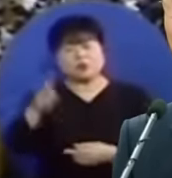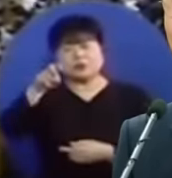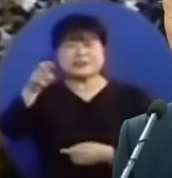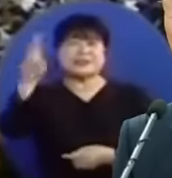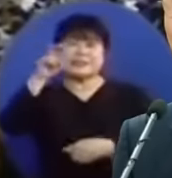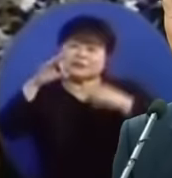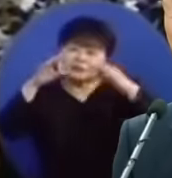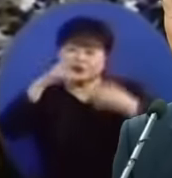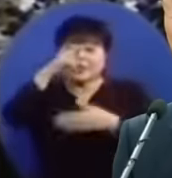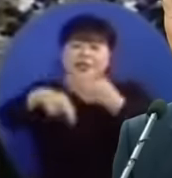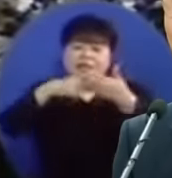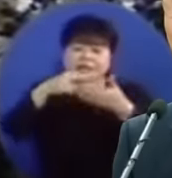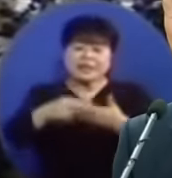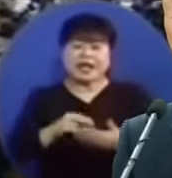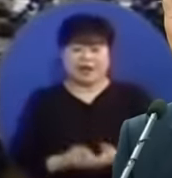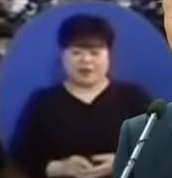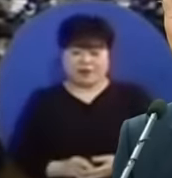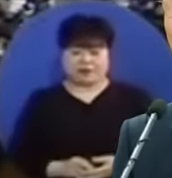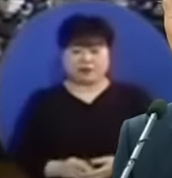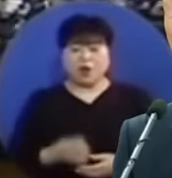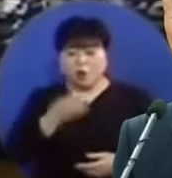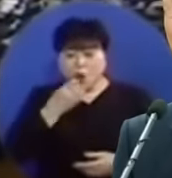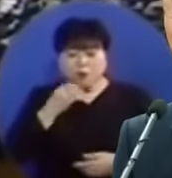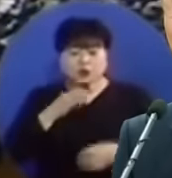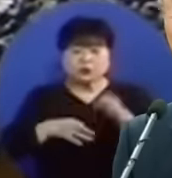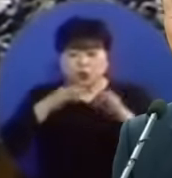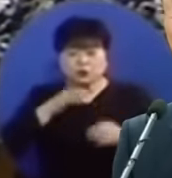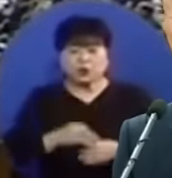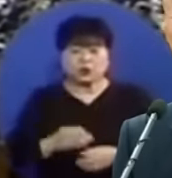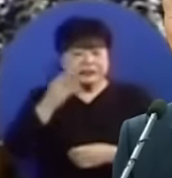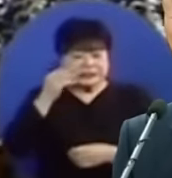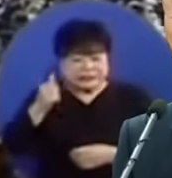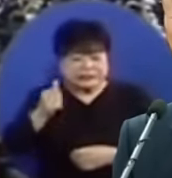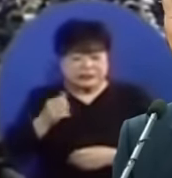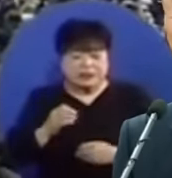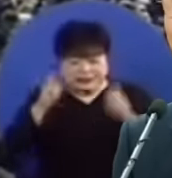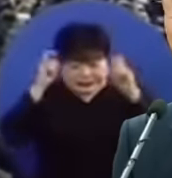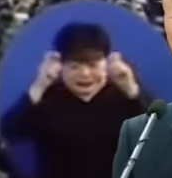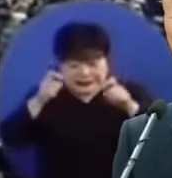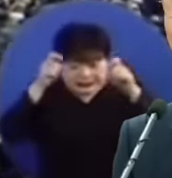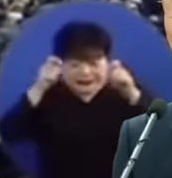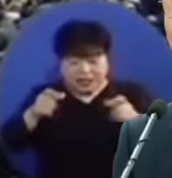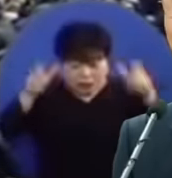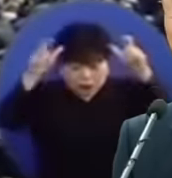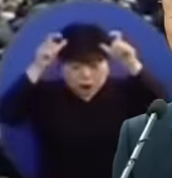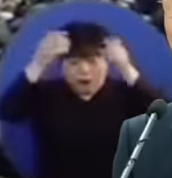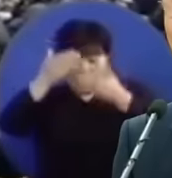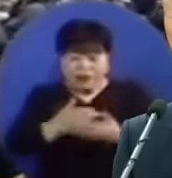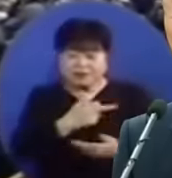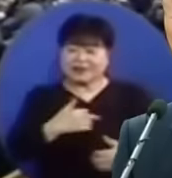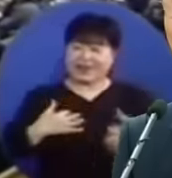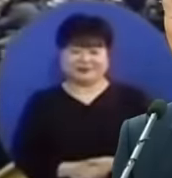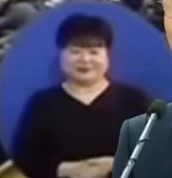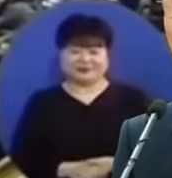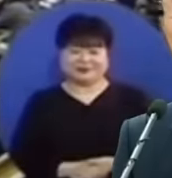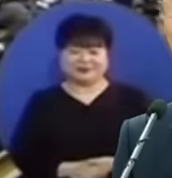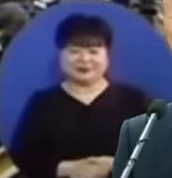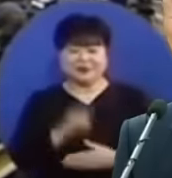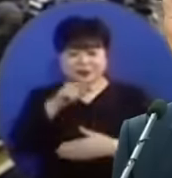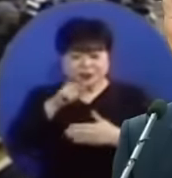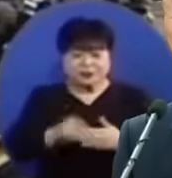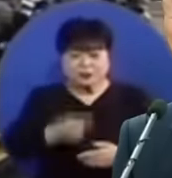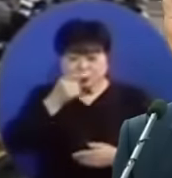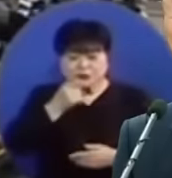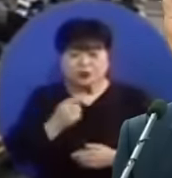찬송하며 야훼의 복 곧 곡식과 새 포도주와 기름과 어린 양의 떼와 소의 떼를 얻고 크게 기뻐하리라. 그